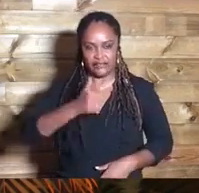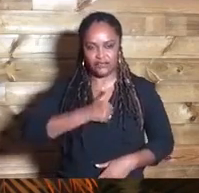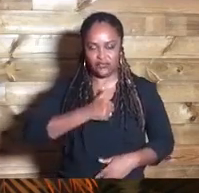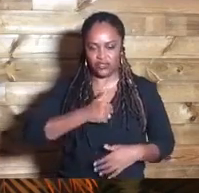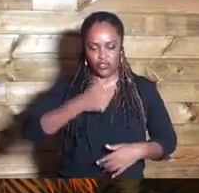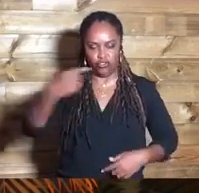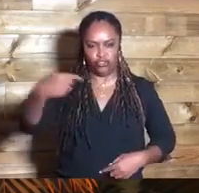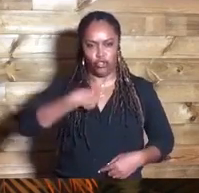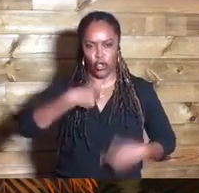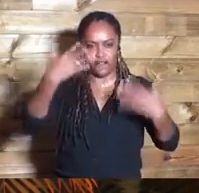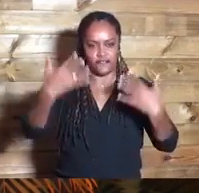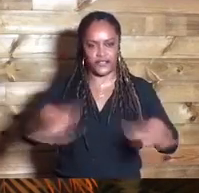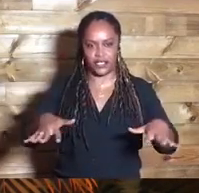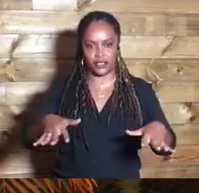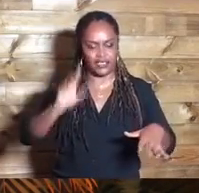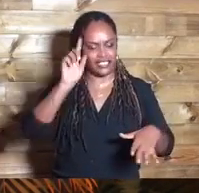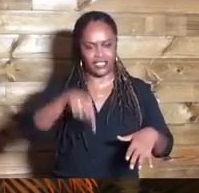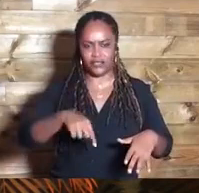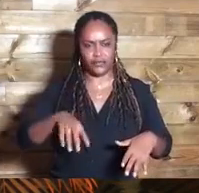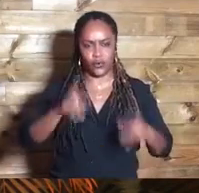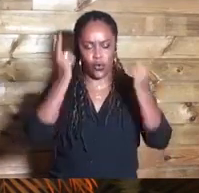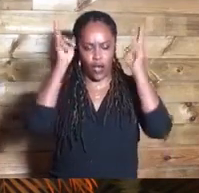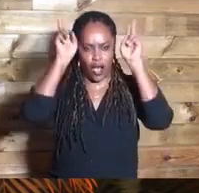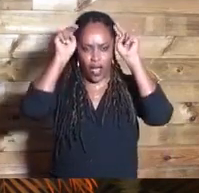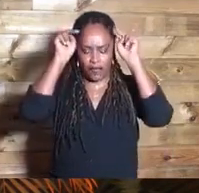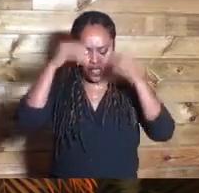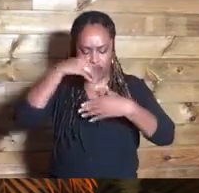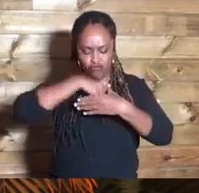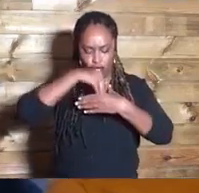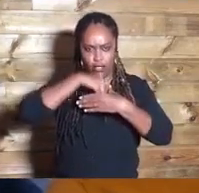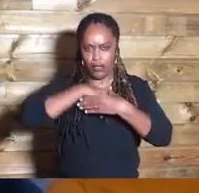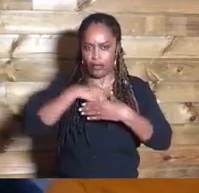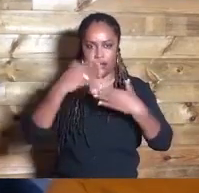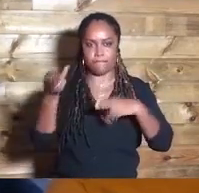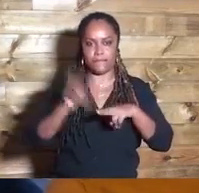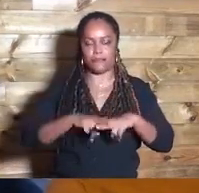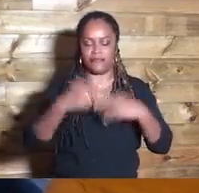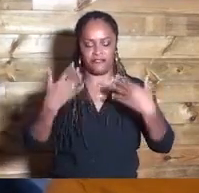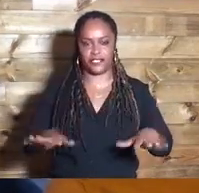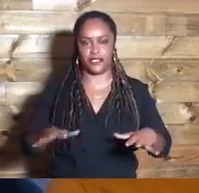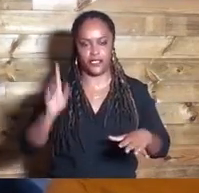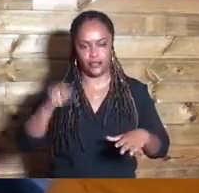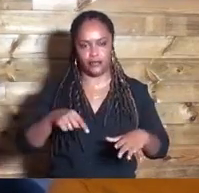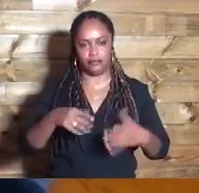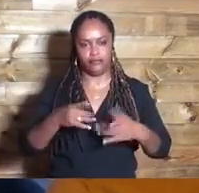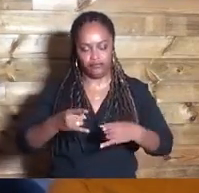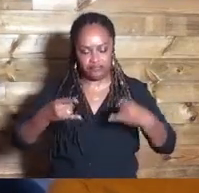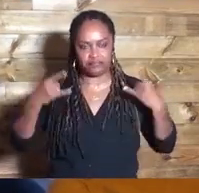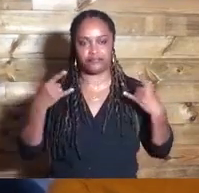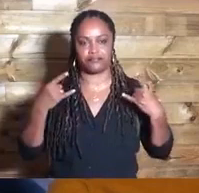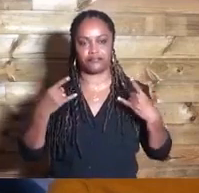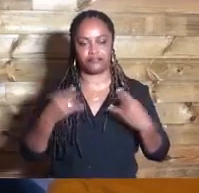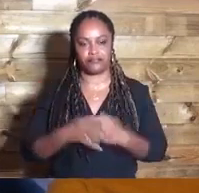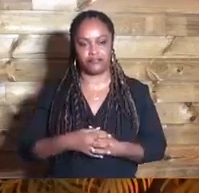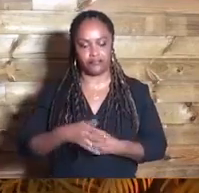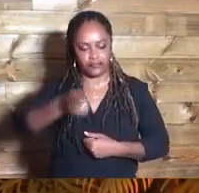« je ». Faut nous chouiller qu'on paie la peine là qui en dit dans nous. Yécric, yémistique, la